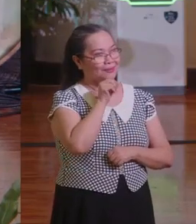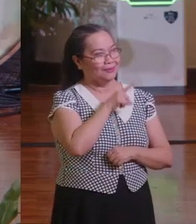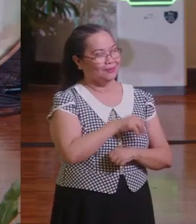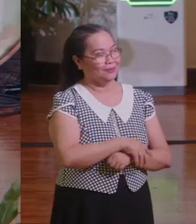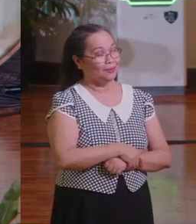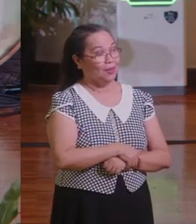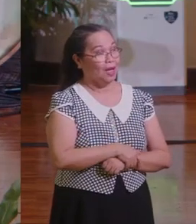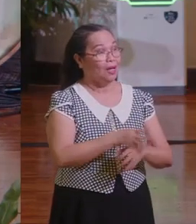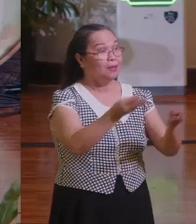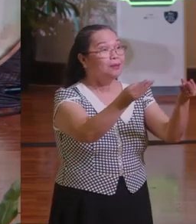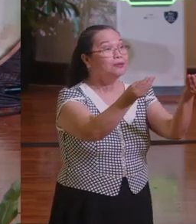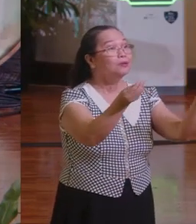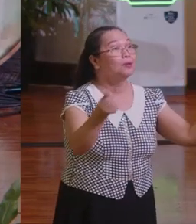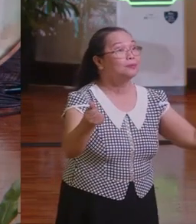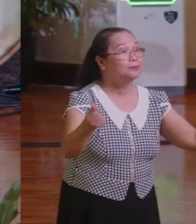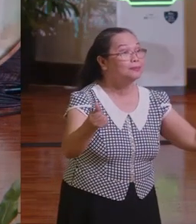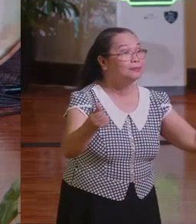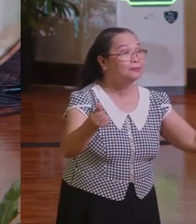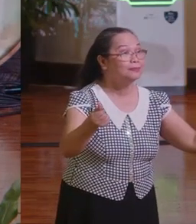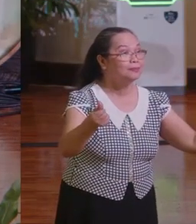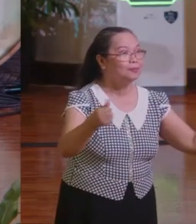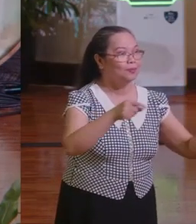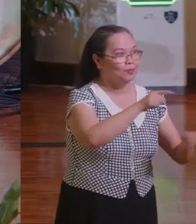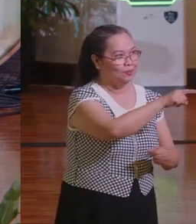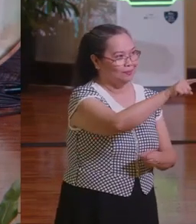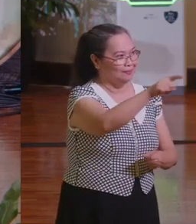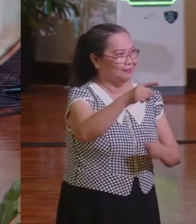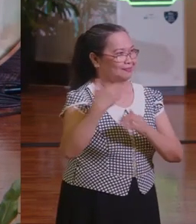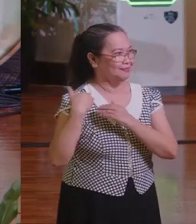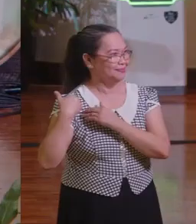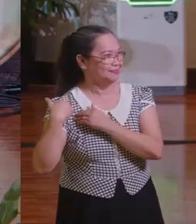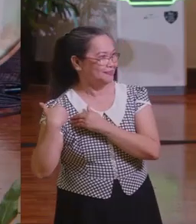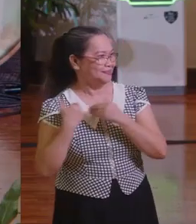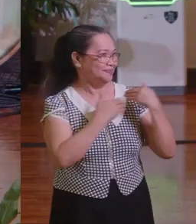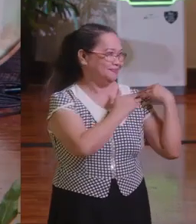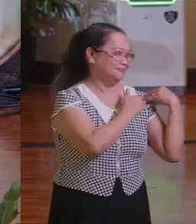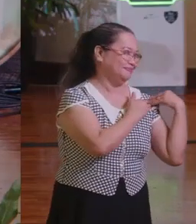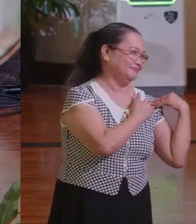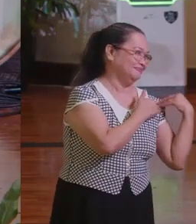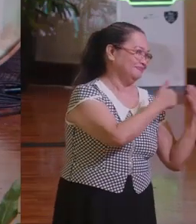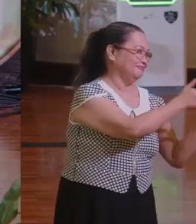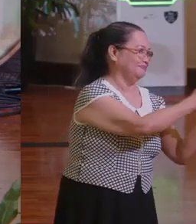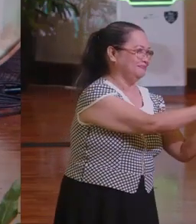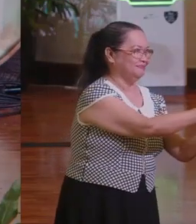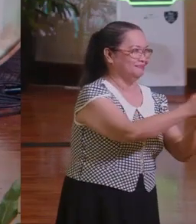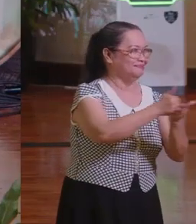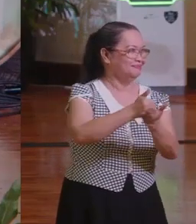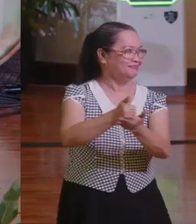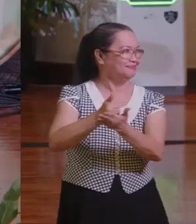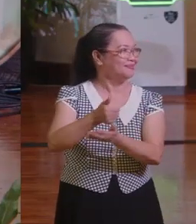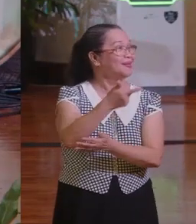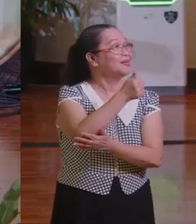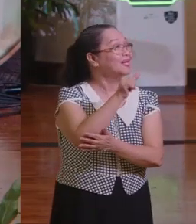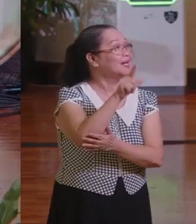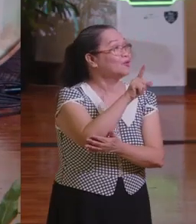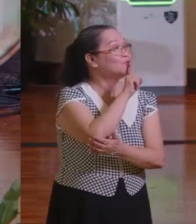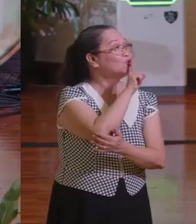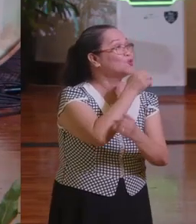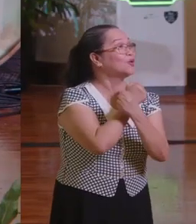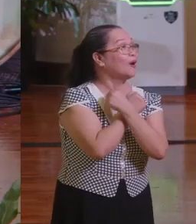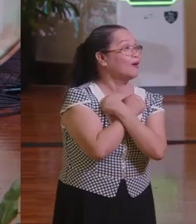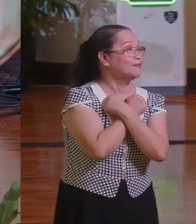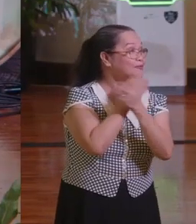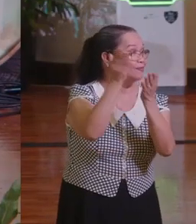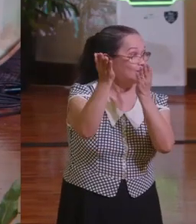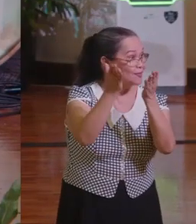Ang lunas po, mga kapatid, is bearing one another's burdens. At sabi nga sa Galatians 5:13, through love,